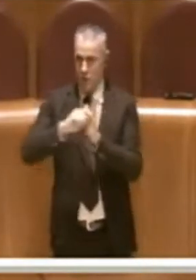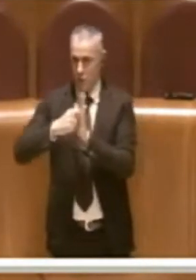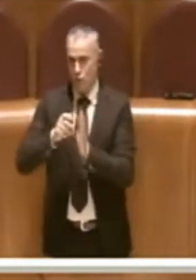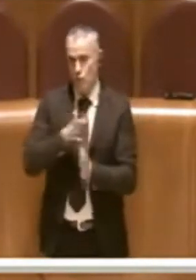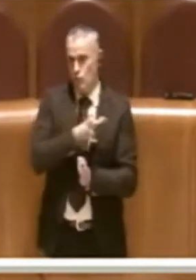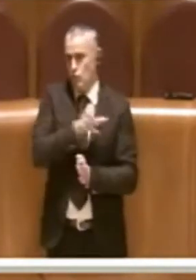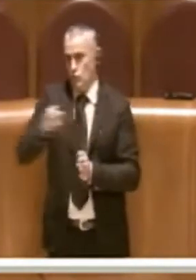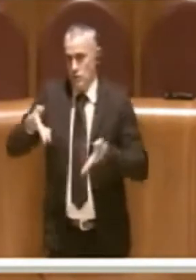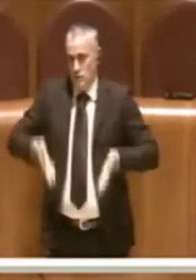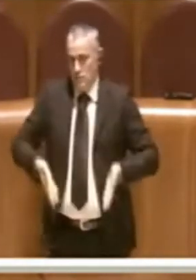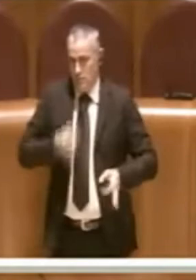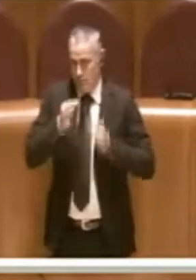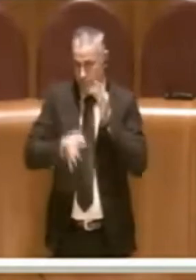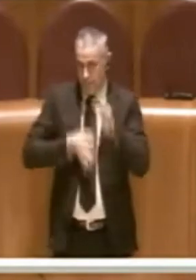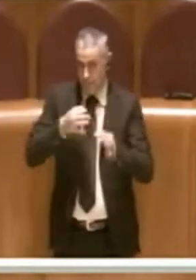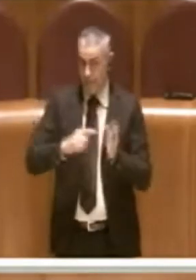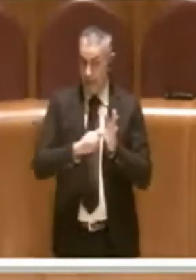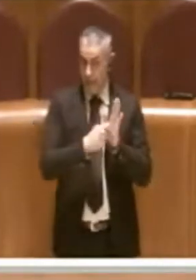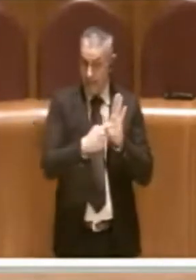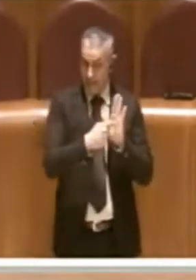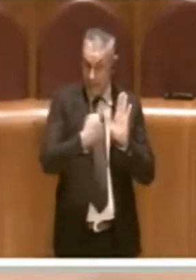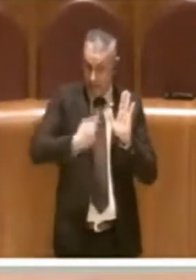Questo emendamento è